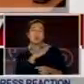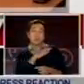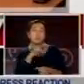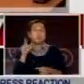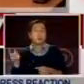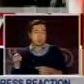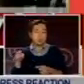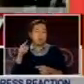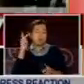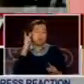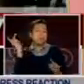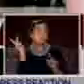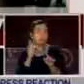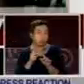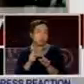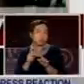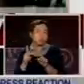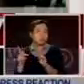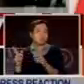of legislation.